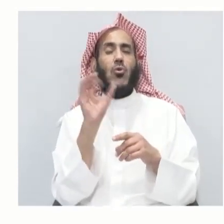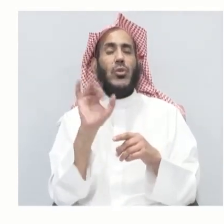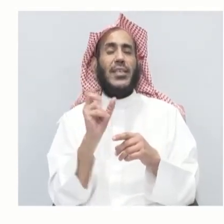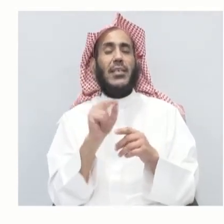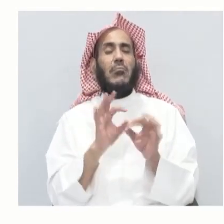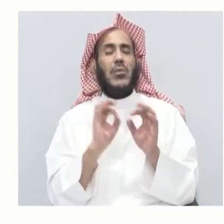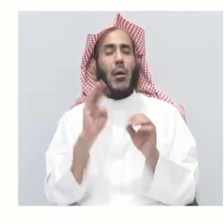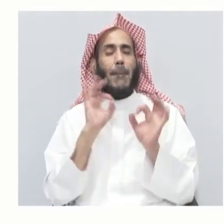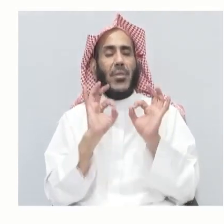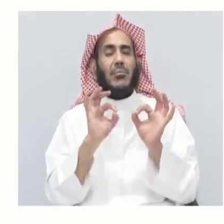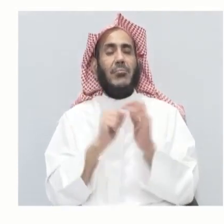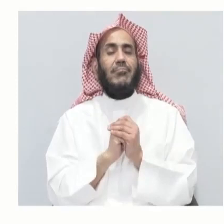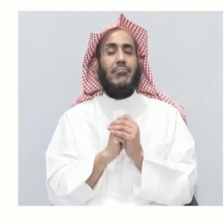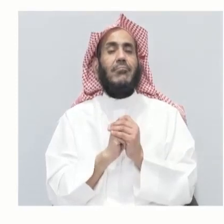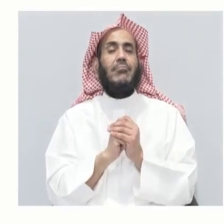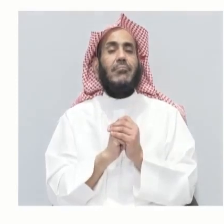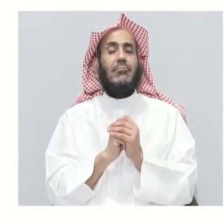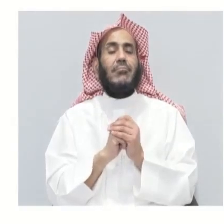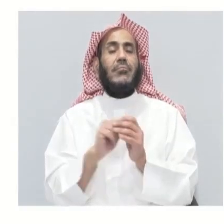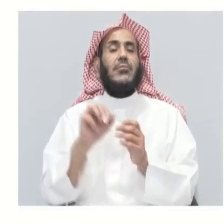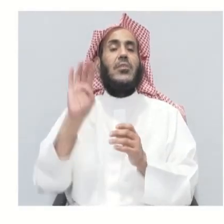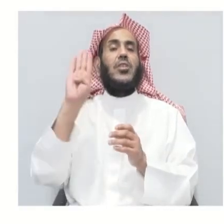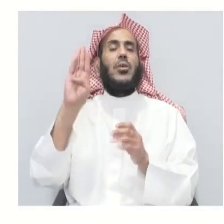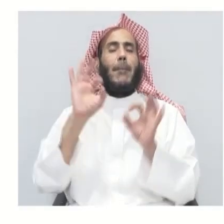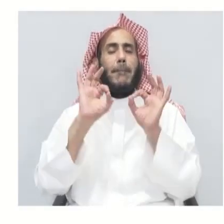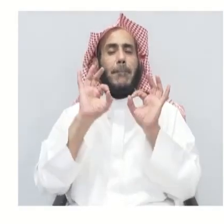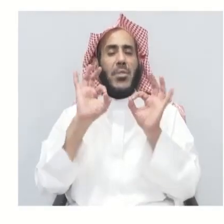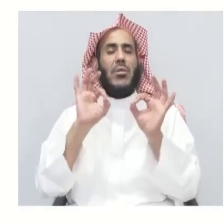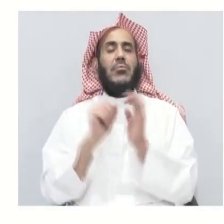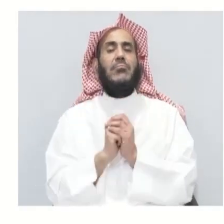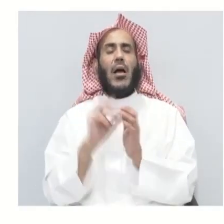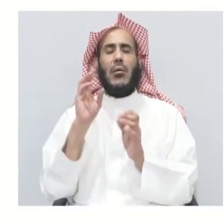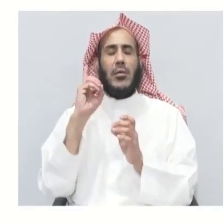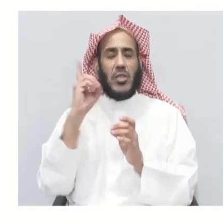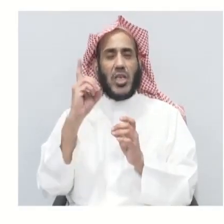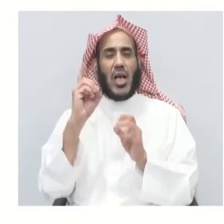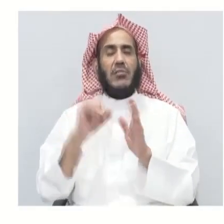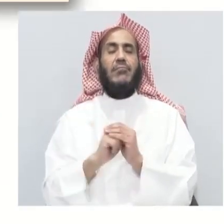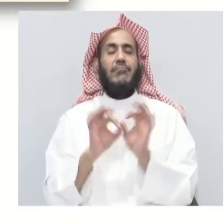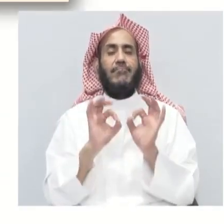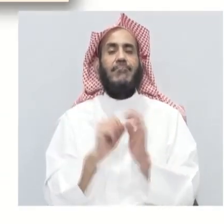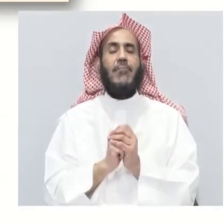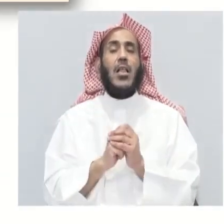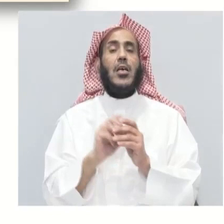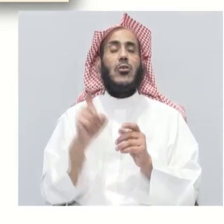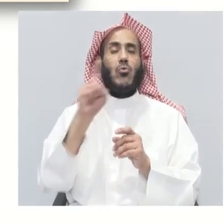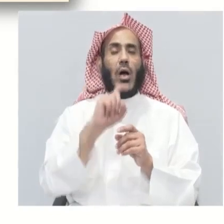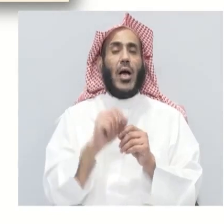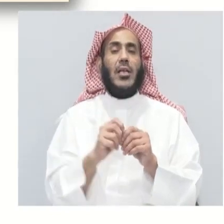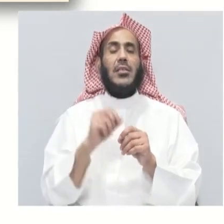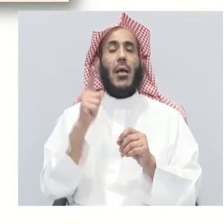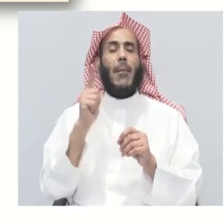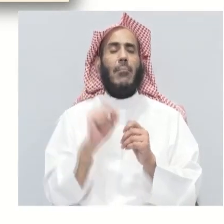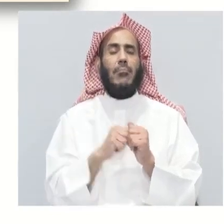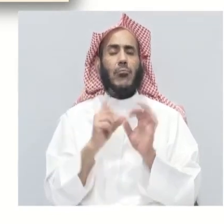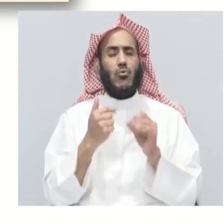بالضبط هي ماذا هي في دي اذا هذا بالنسبه لهذا السؤال اللي هو سؤال سبعه لدي